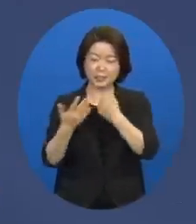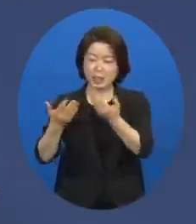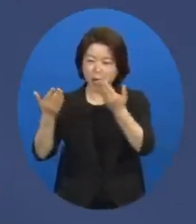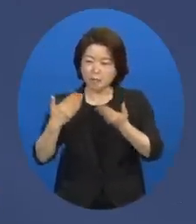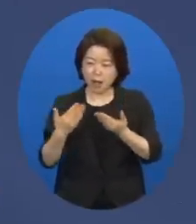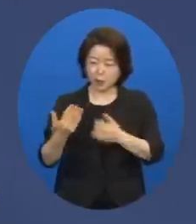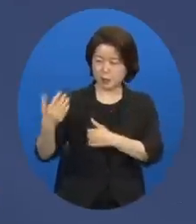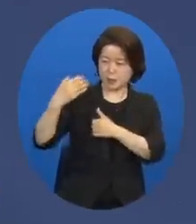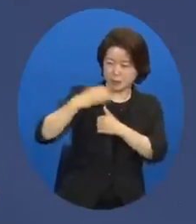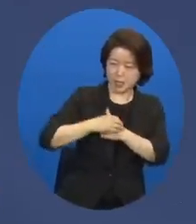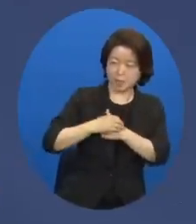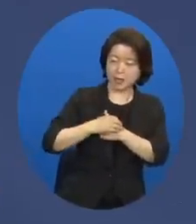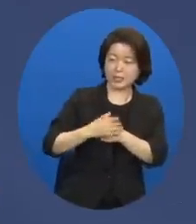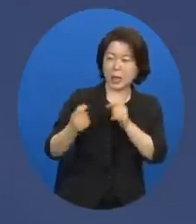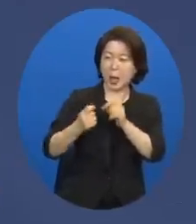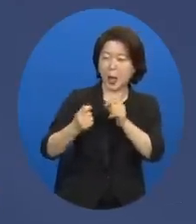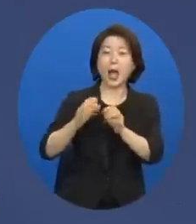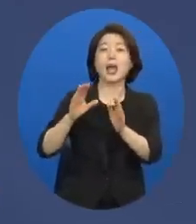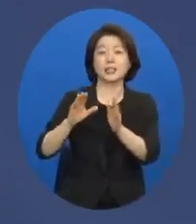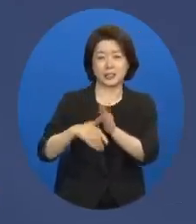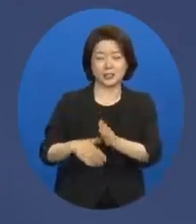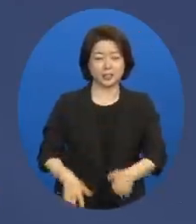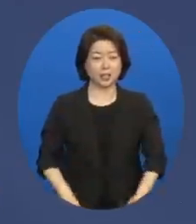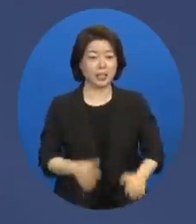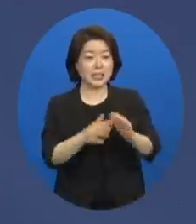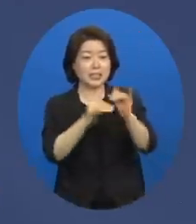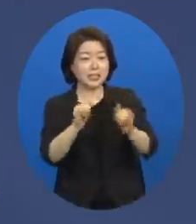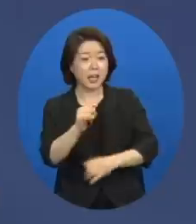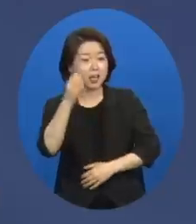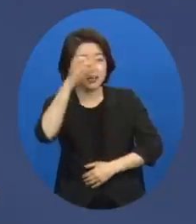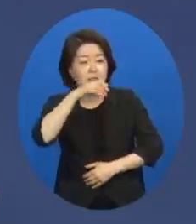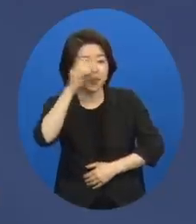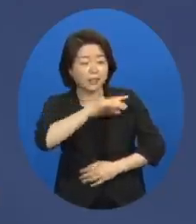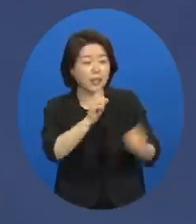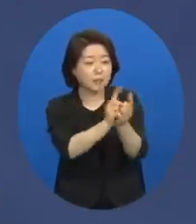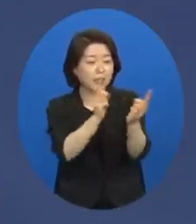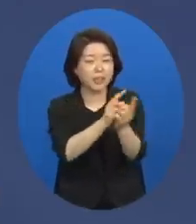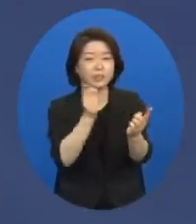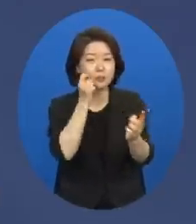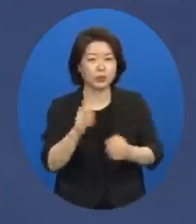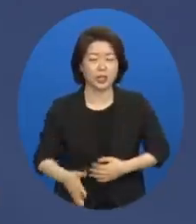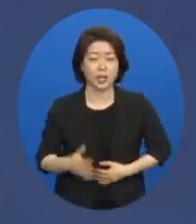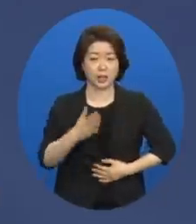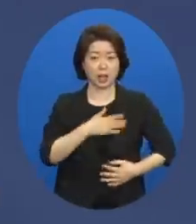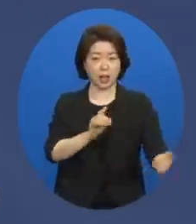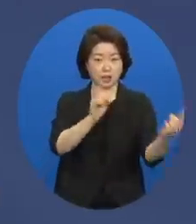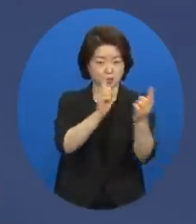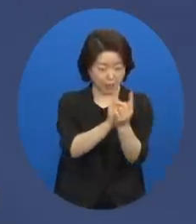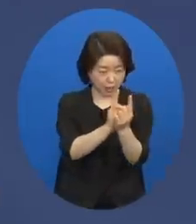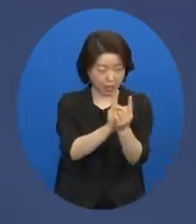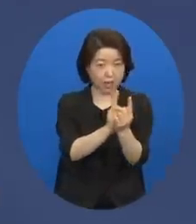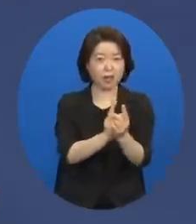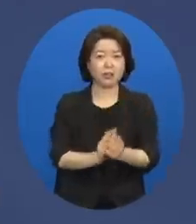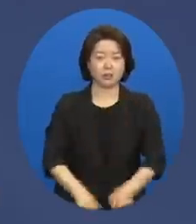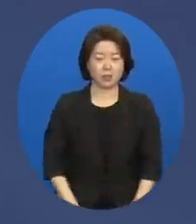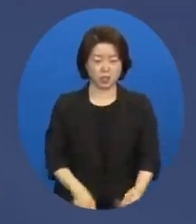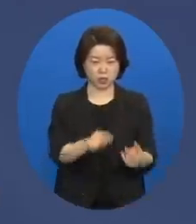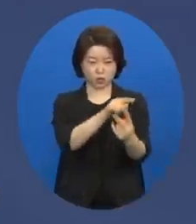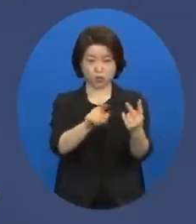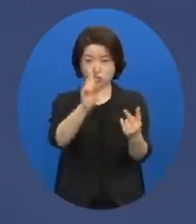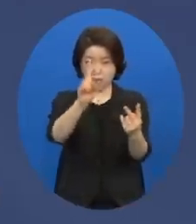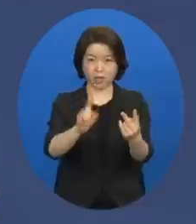안 돼가지고 그냥 사람을 그냥 대하지를 못했어요. 저를 만나거나 이렇게 되면 둘 중에